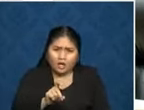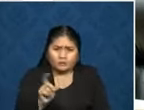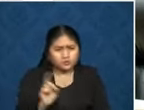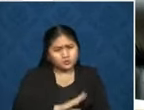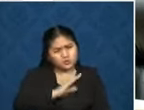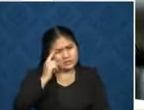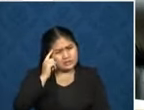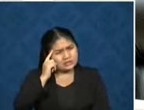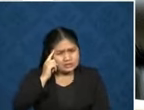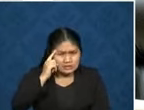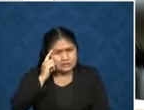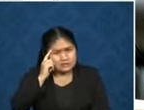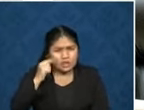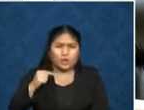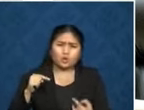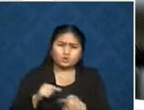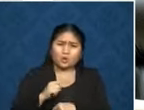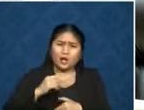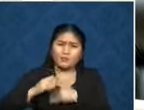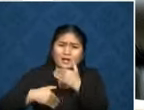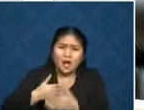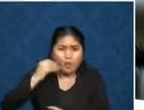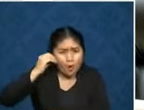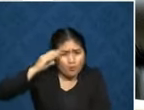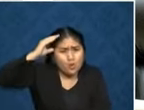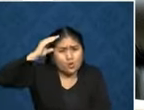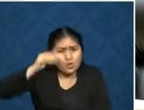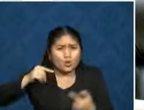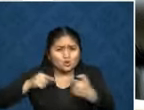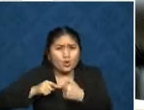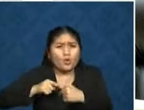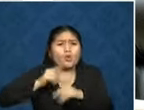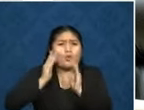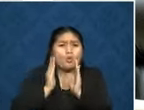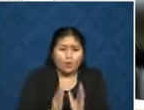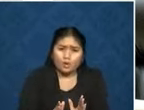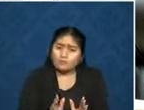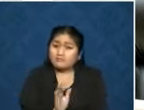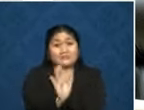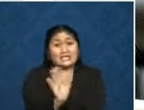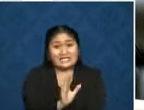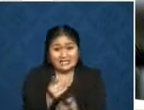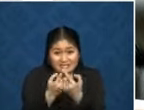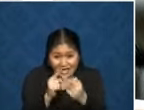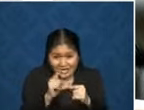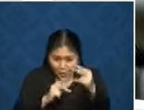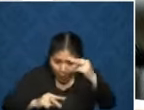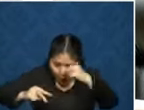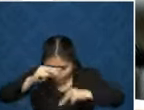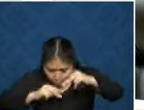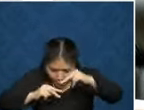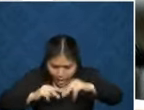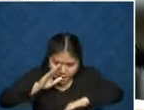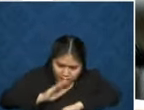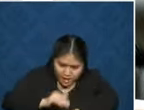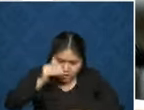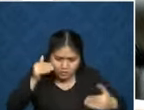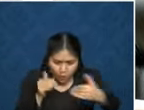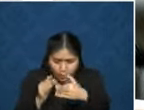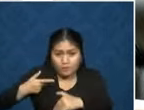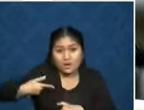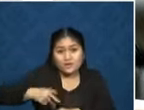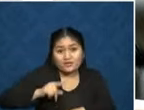ข้อกังวลเนี่ยอาจจะไม่ใช่ประเด็นเรื่องของการพัฒนาความรู้ความสามารถของบุคลากรแต่ต้องควบคุมนะครับดูแลทักษะเหล่านี้ให้เกิดประโยชน์ม